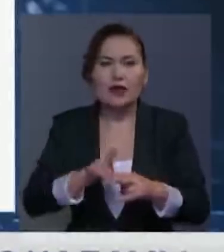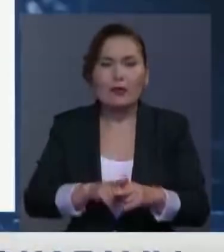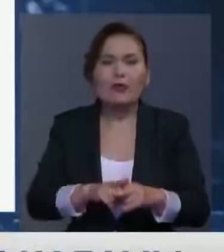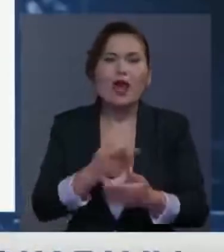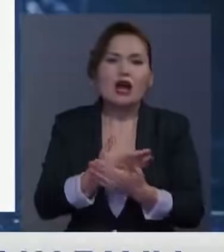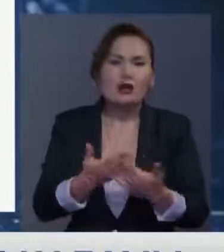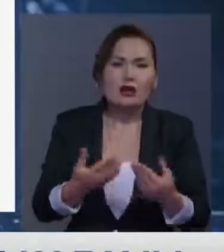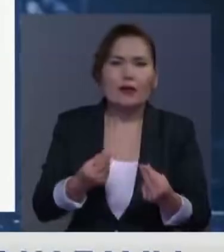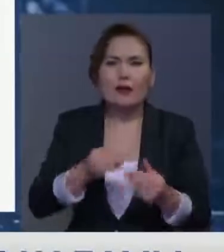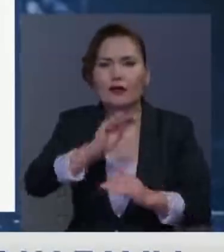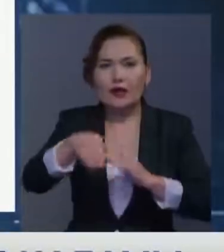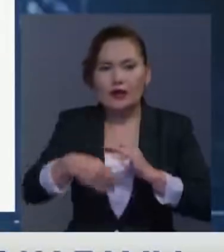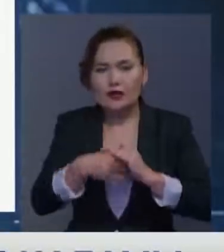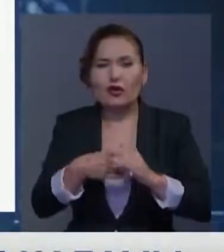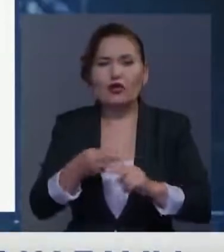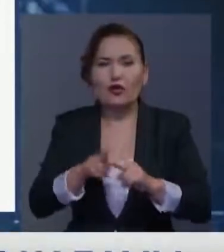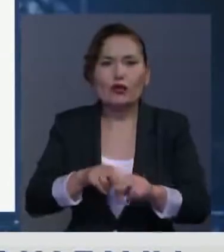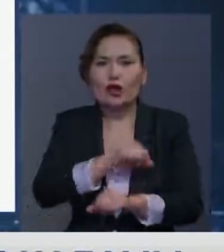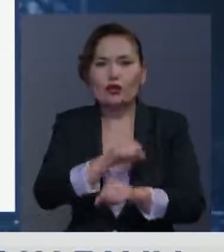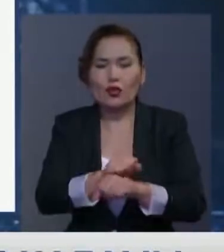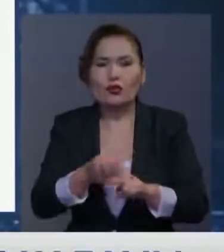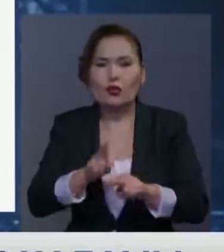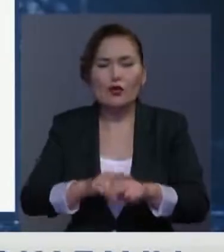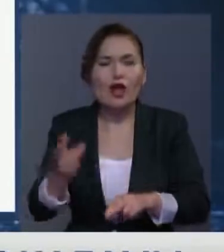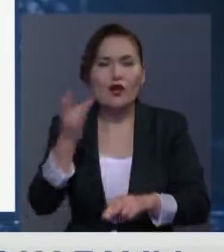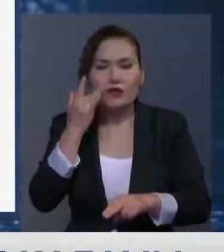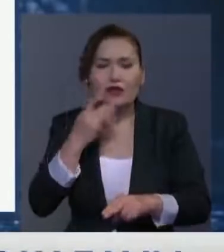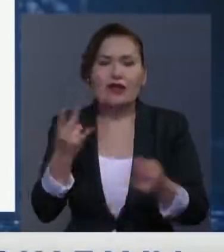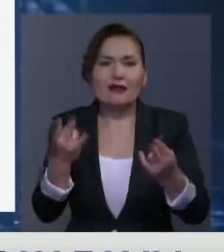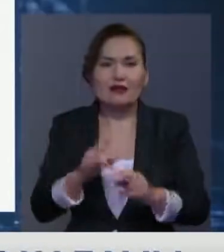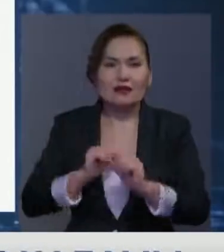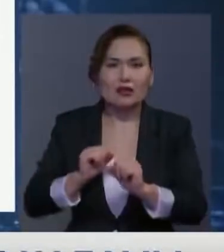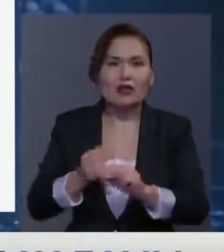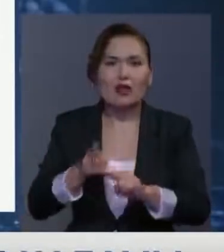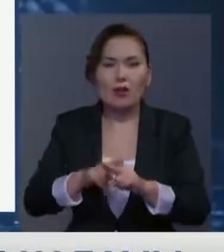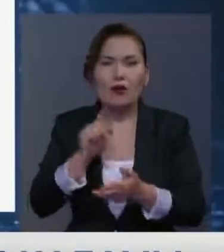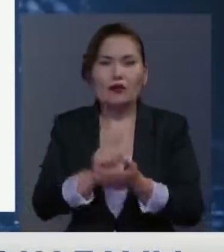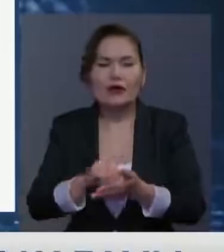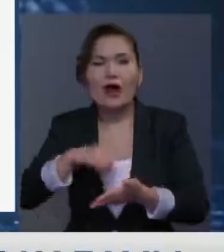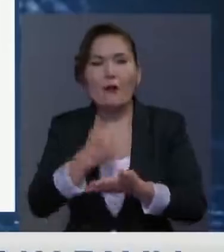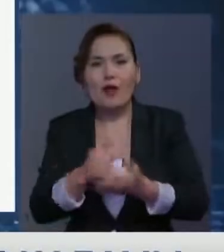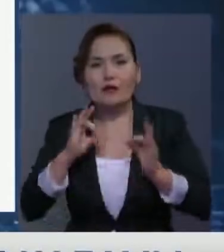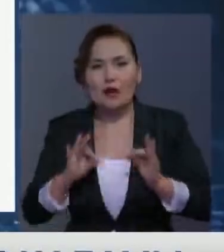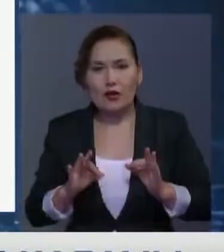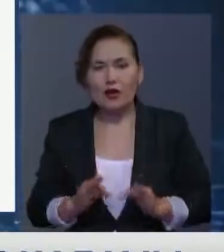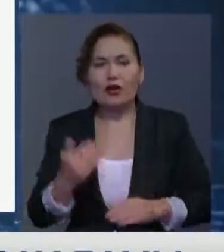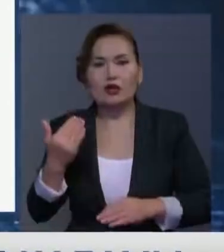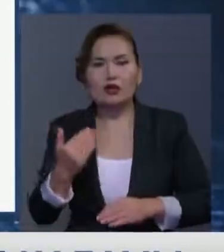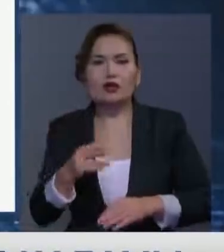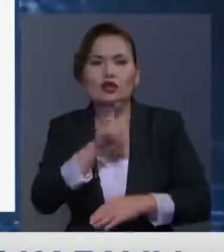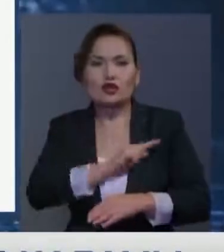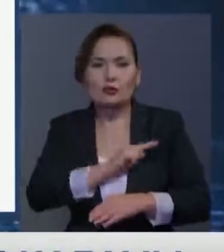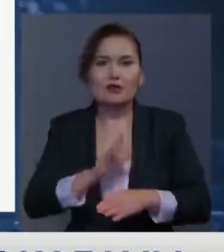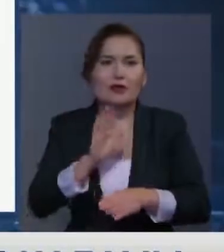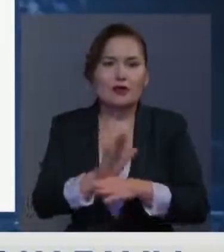түрлі саладағы жемқорлыққа жол ашатын жағдайларға сапалы талдау жасауға жеттігі тұр. Бұл міндет бас прокуратураға жүктелді. Одан кейін